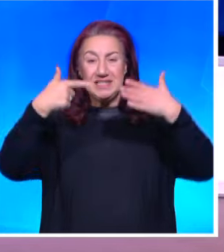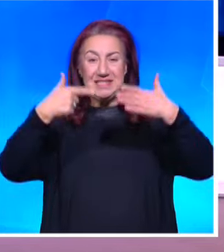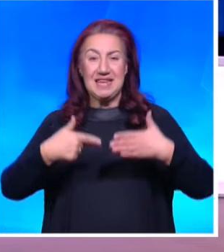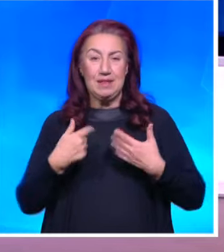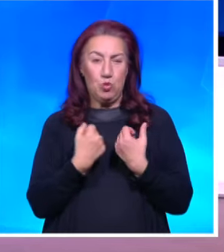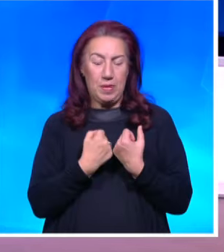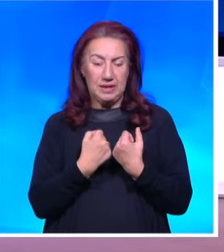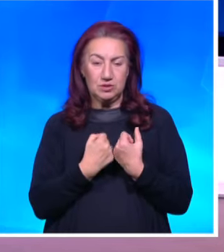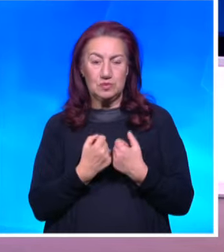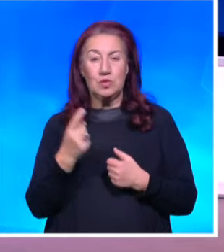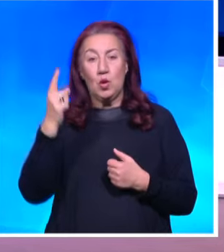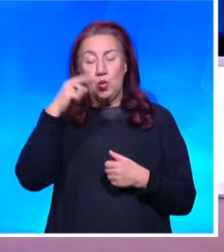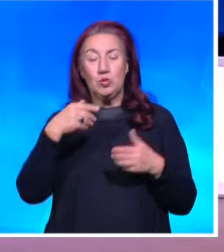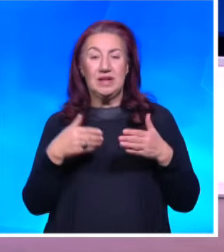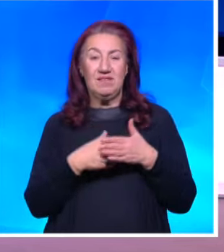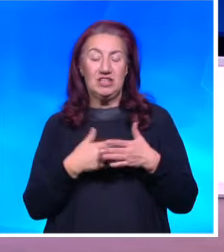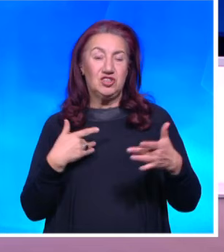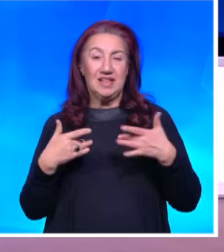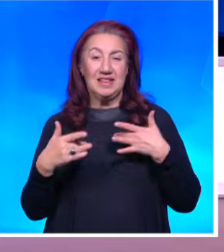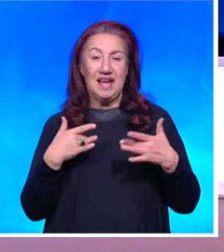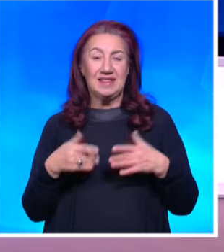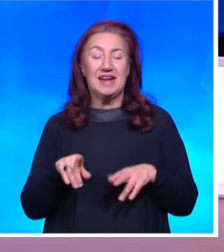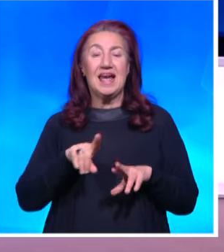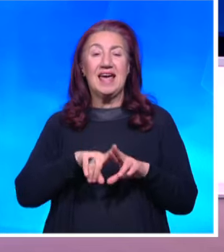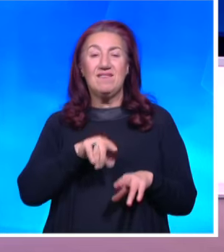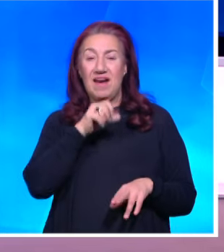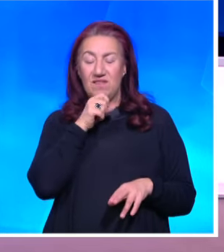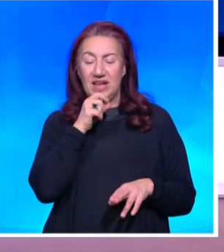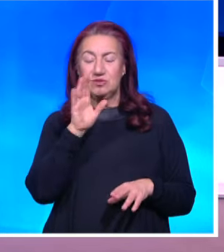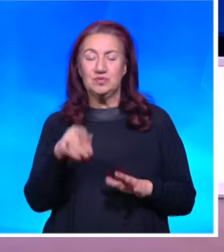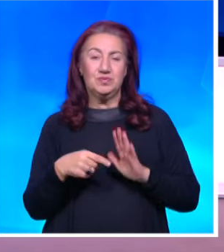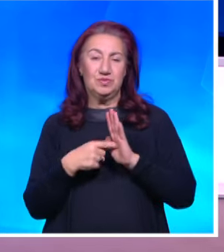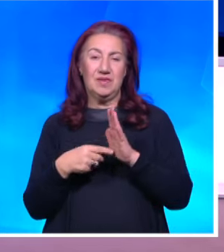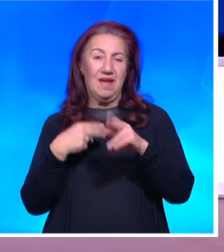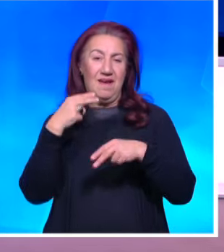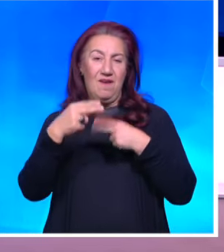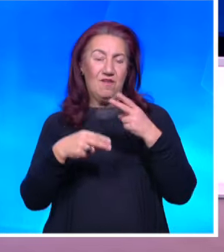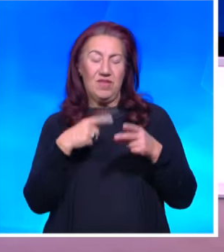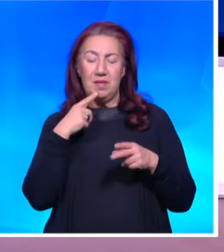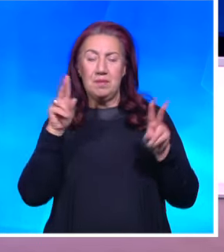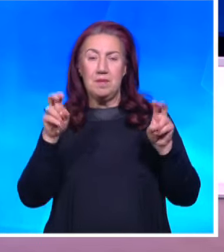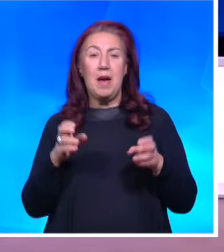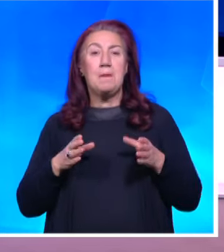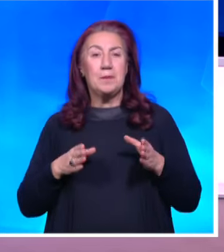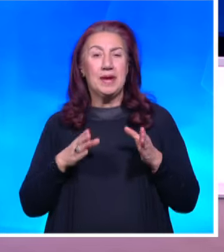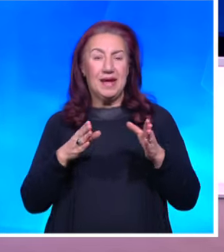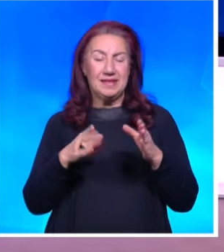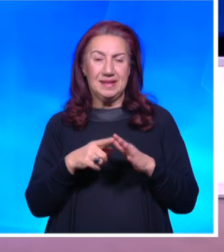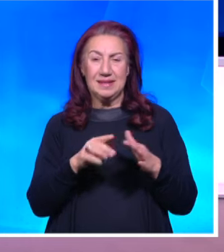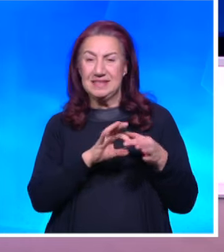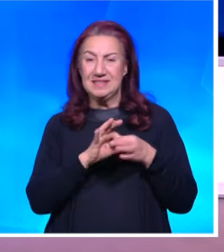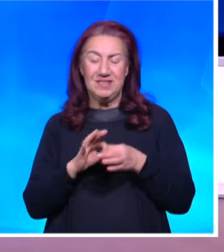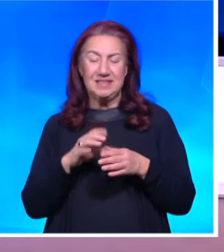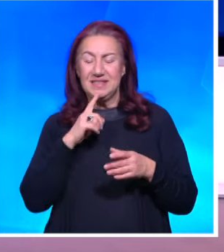театър иван вазов ще бъде премиерата на сериала пътят посветен на олимпийските ни шампионки по художествена гимнастика поредицата в